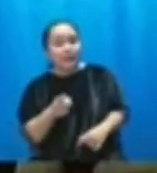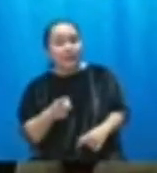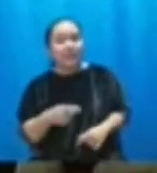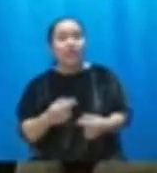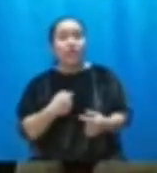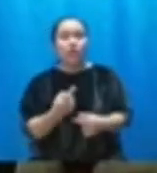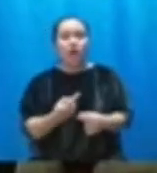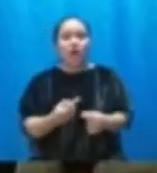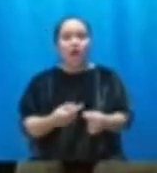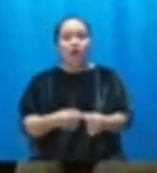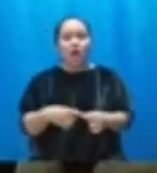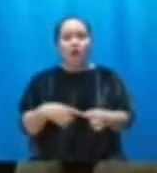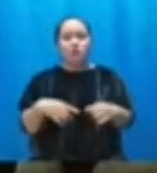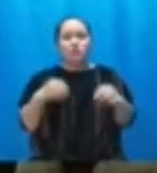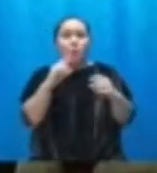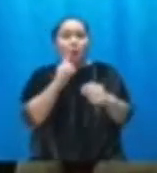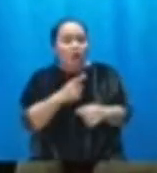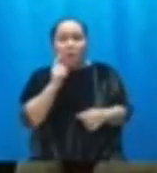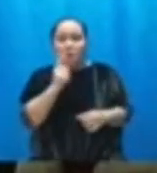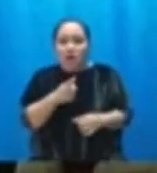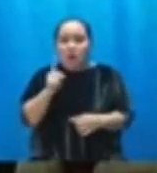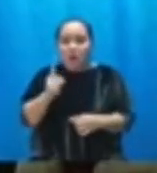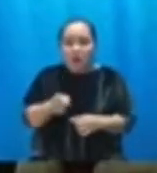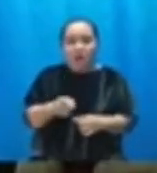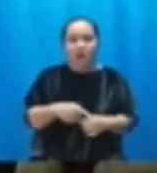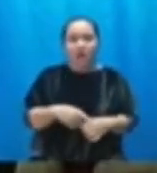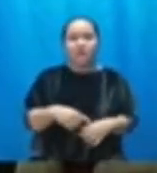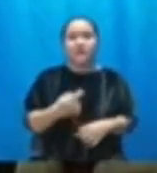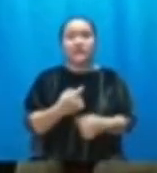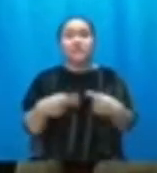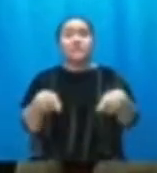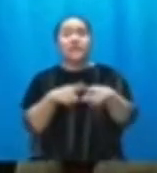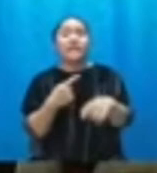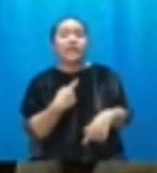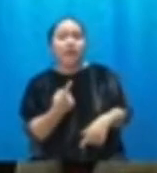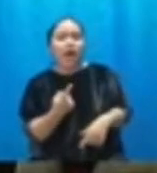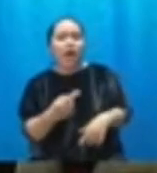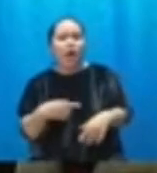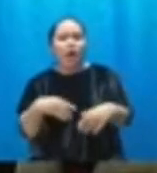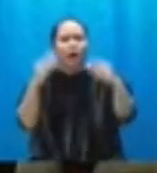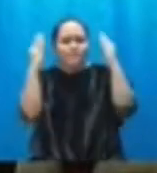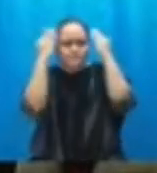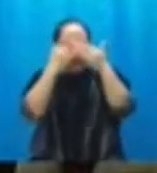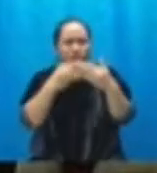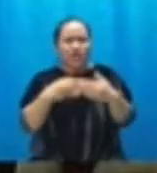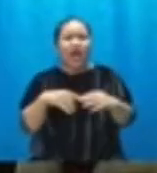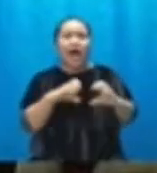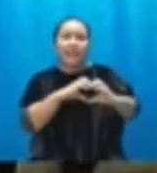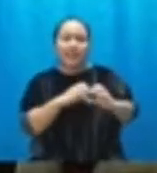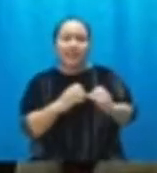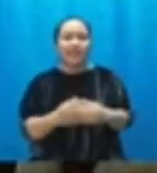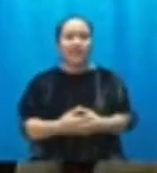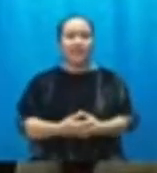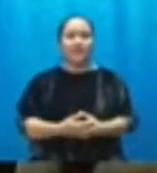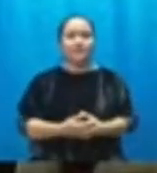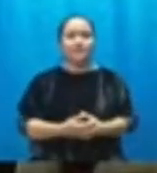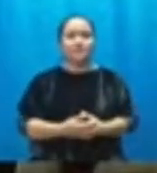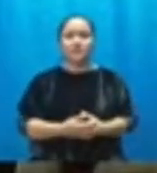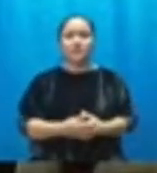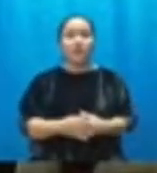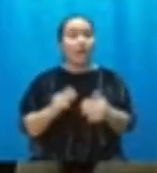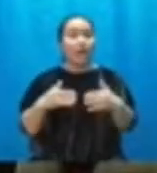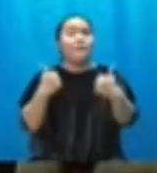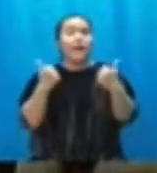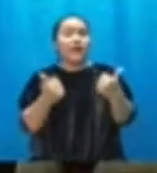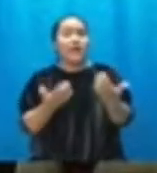gelap sehingga orang akan dia sudah mata gelap hari sudah tertutup semuanya Hai kebaikan